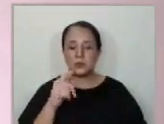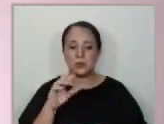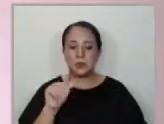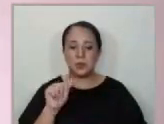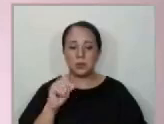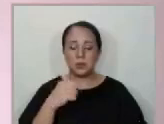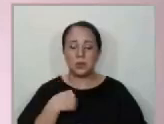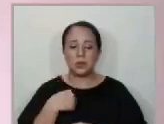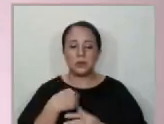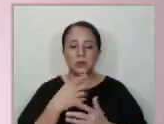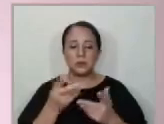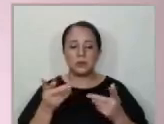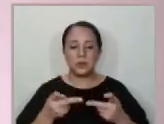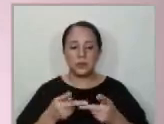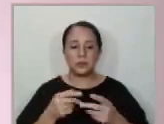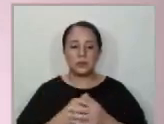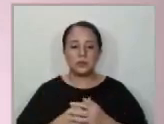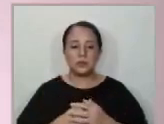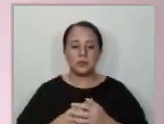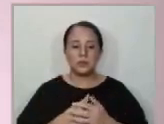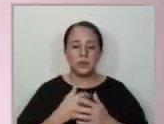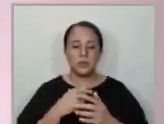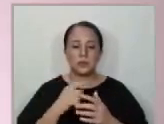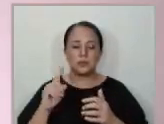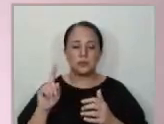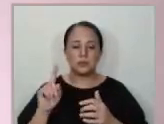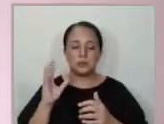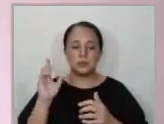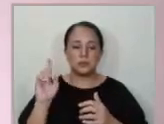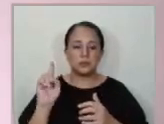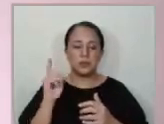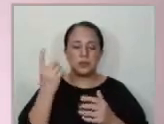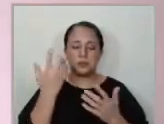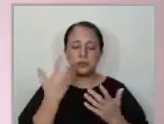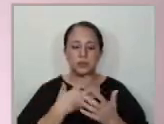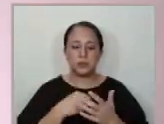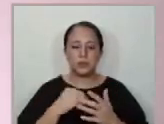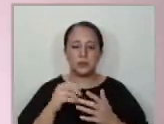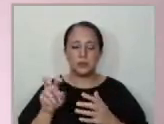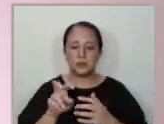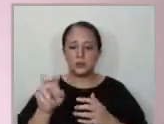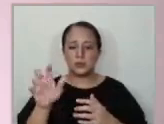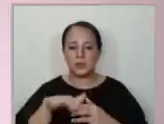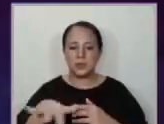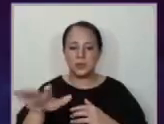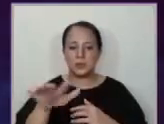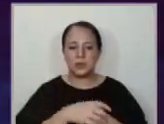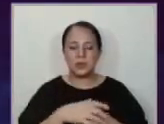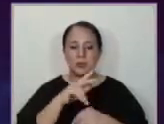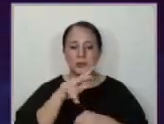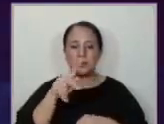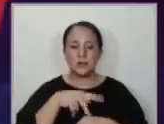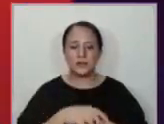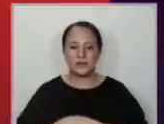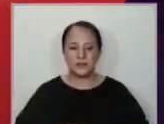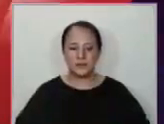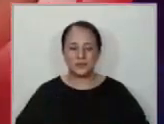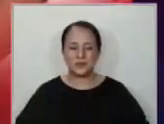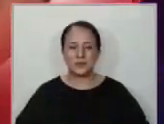its place as one of the premier tourist destinations in the Philippines.